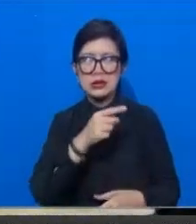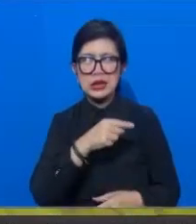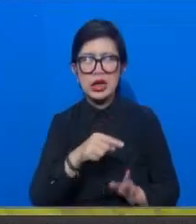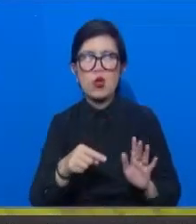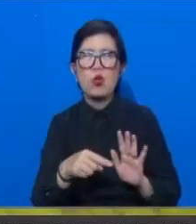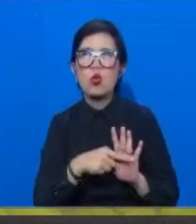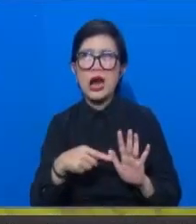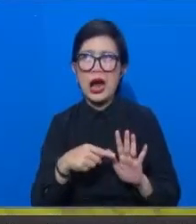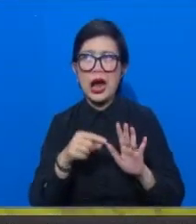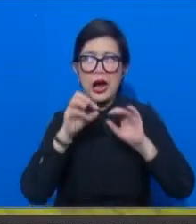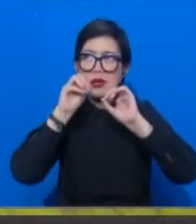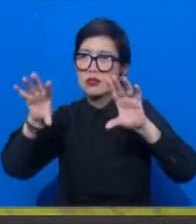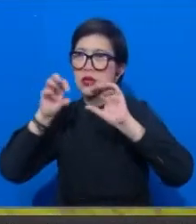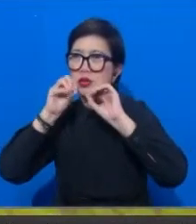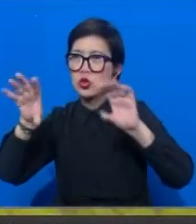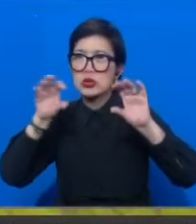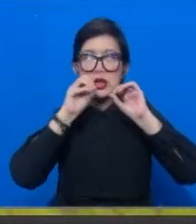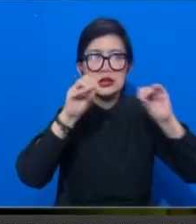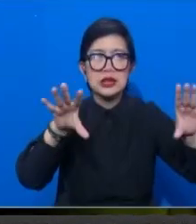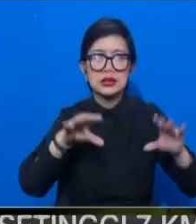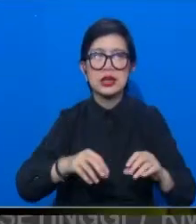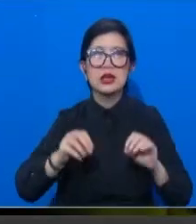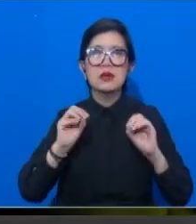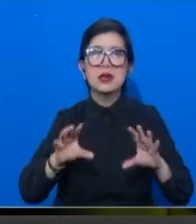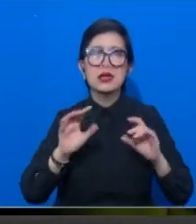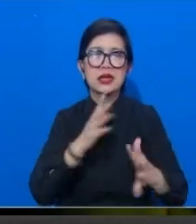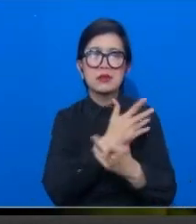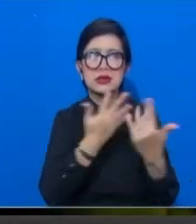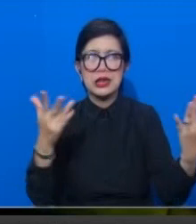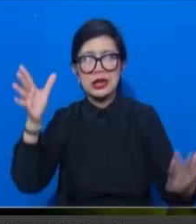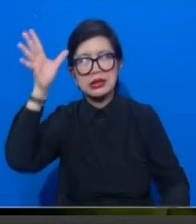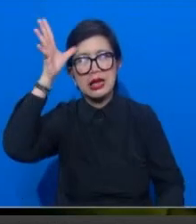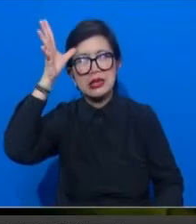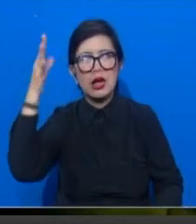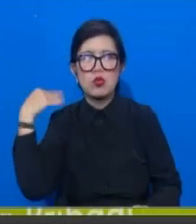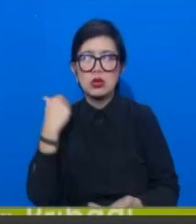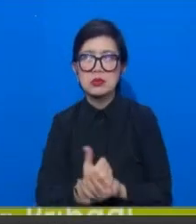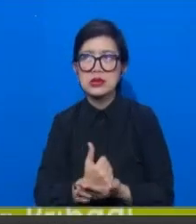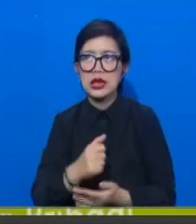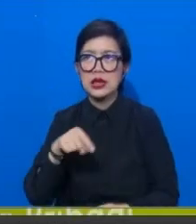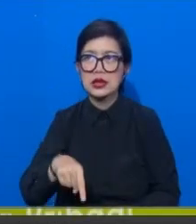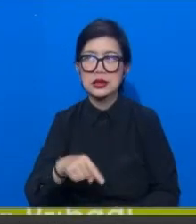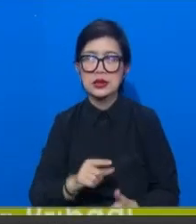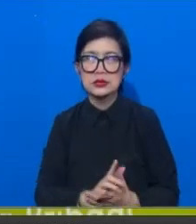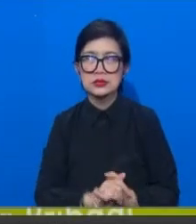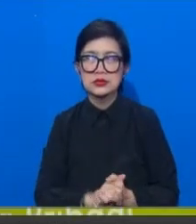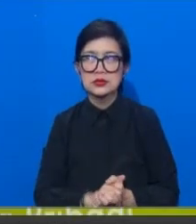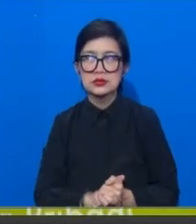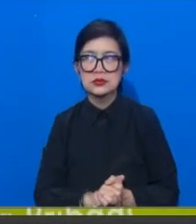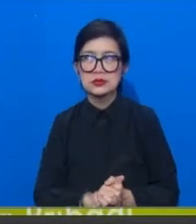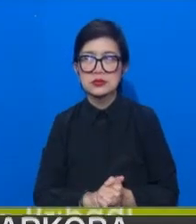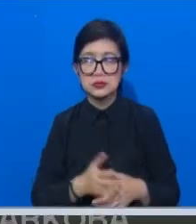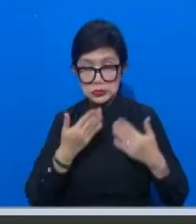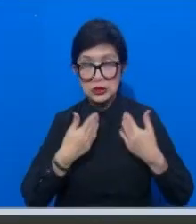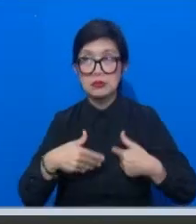di situasi yang sulit, karena masih banyak warga yang belum mengetahui kebijakan tersebut. Ya sementara ini tak bebas nungguin,